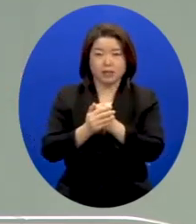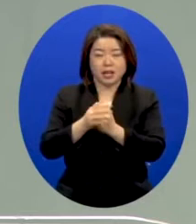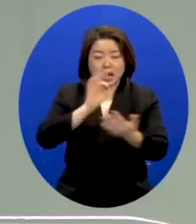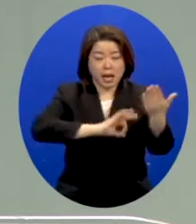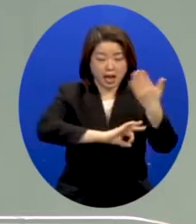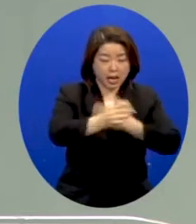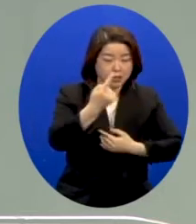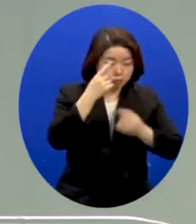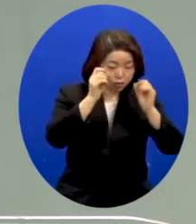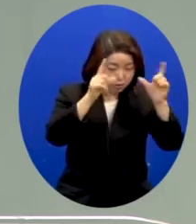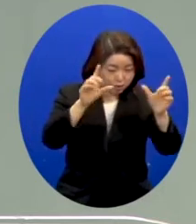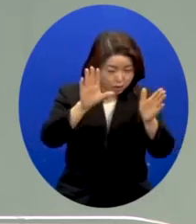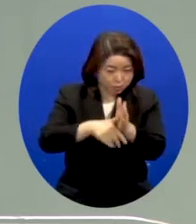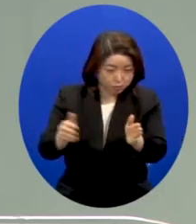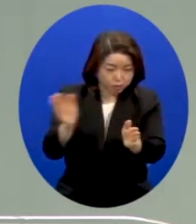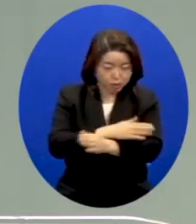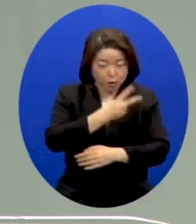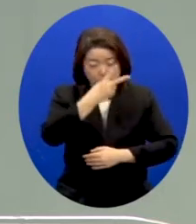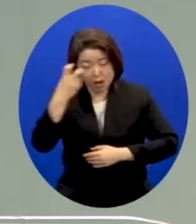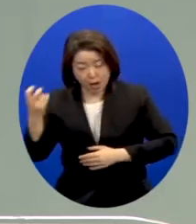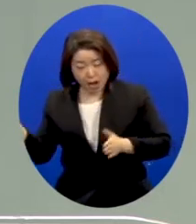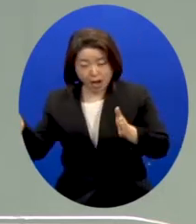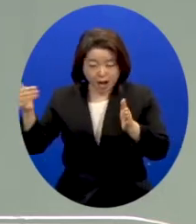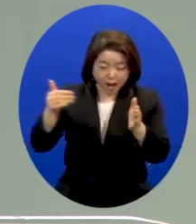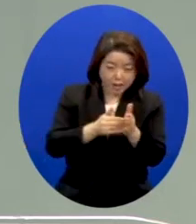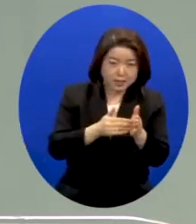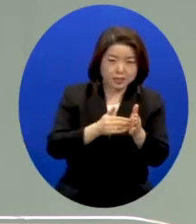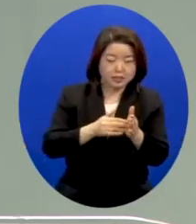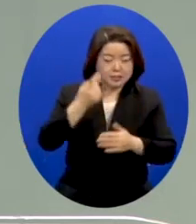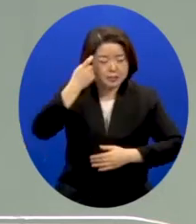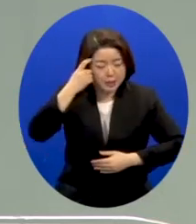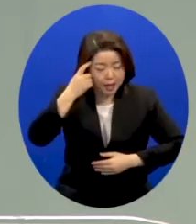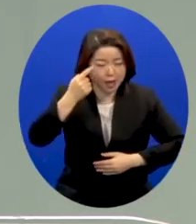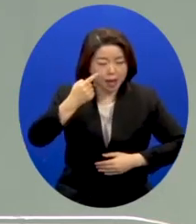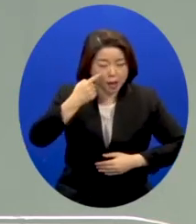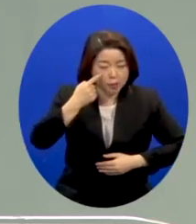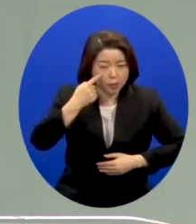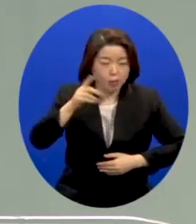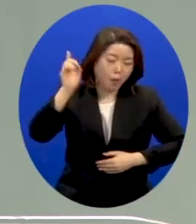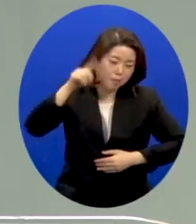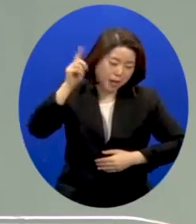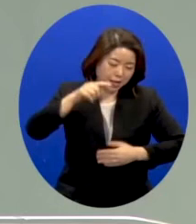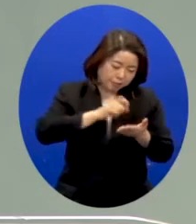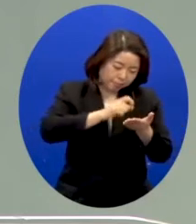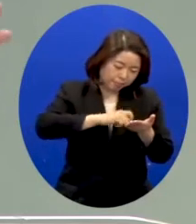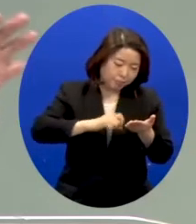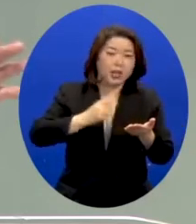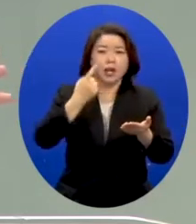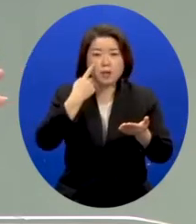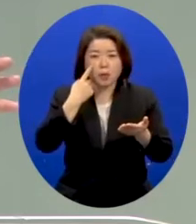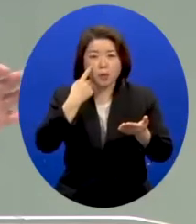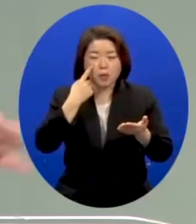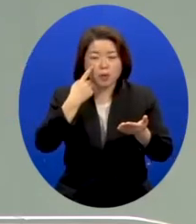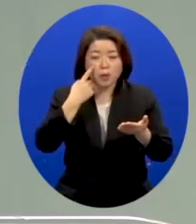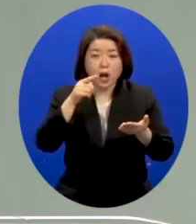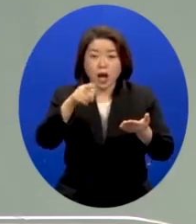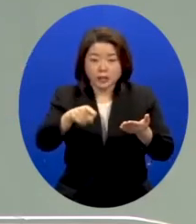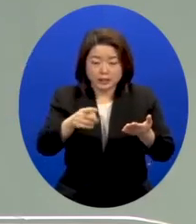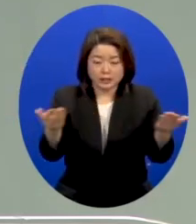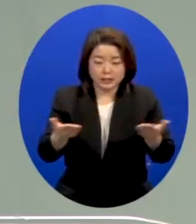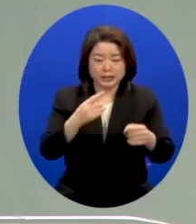때까지 항상 주님을 생각하며 살아 보고 그걸 매일 일기로 써 봅시다 그 일을 한 일 년 동안